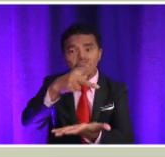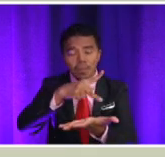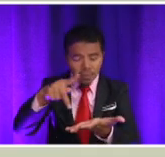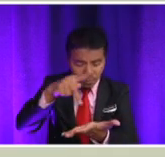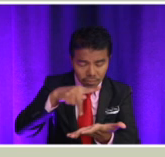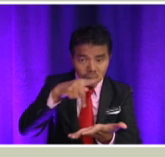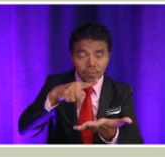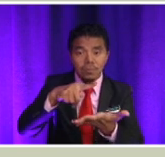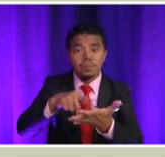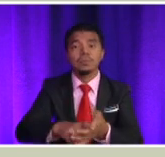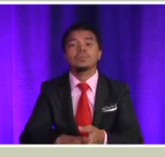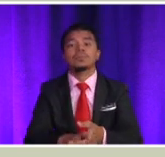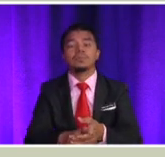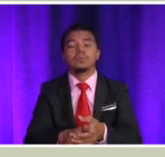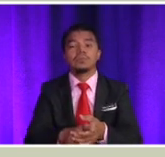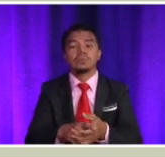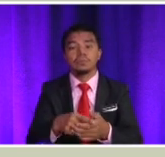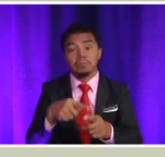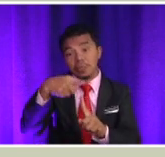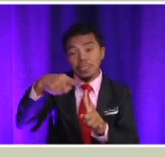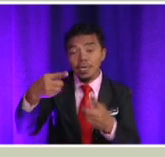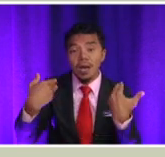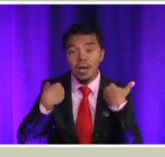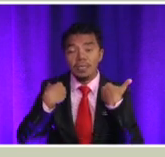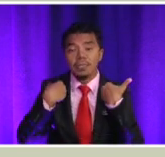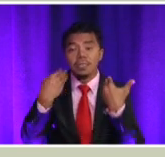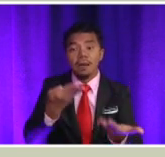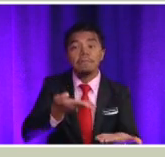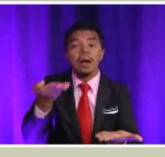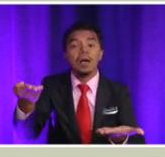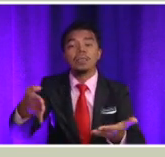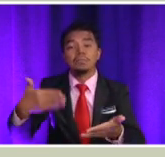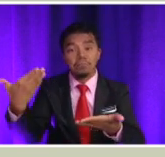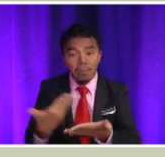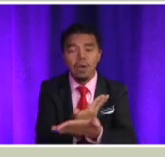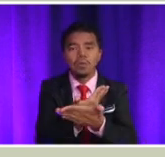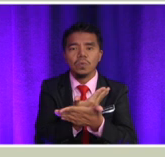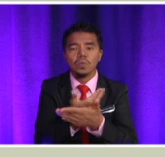penemuan dan satu produk yang enak dibuat itu dia perlu buat